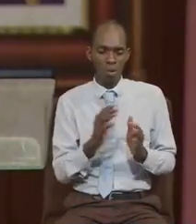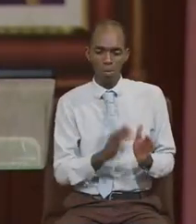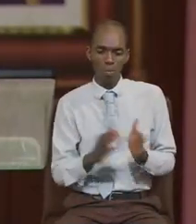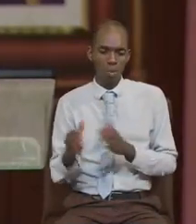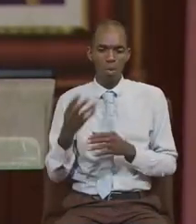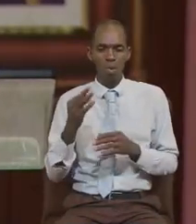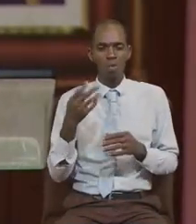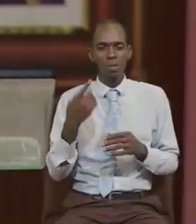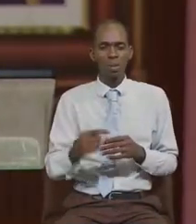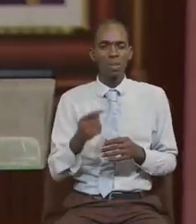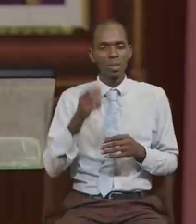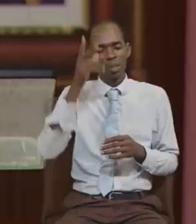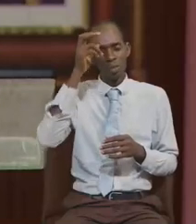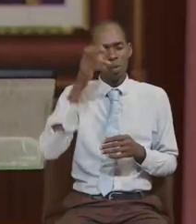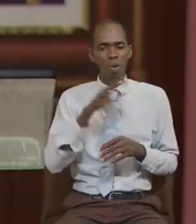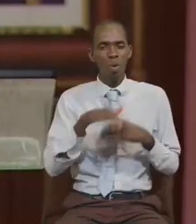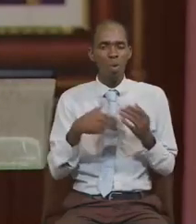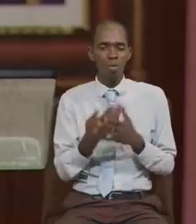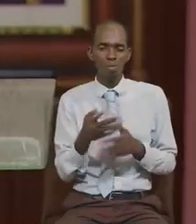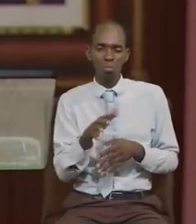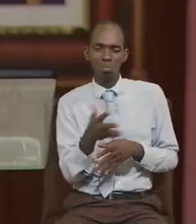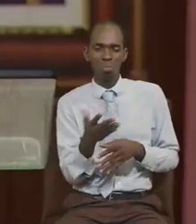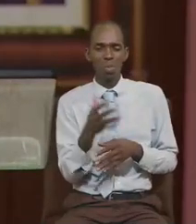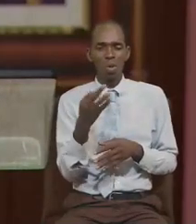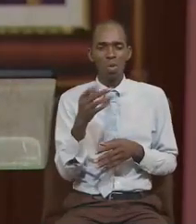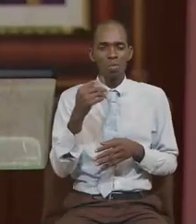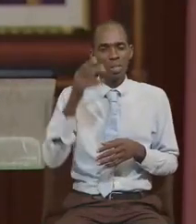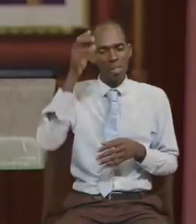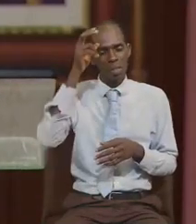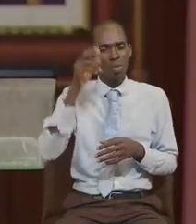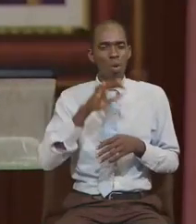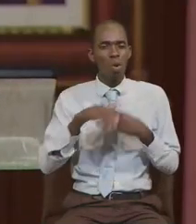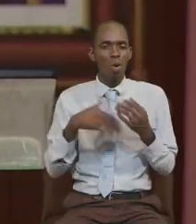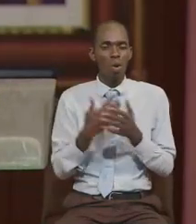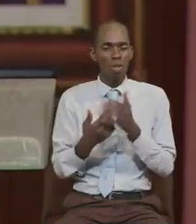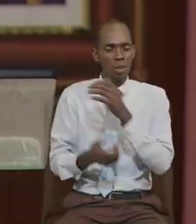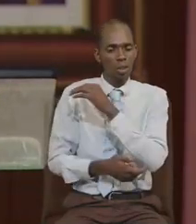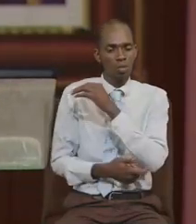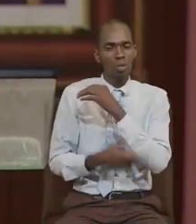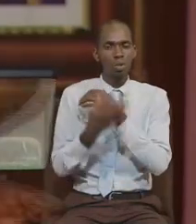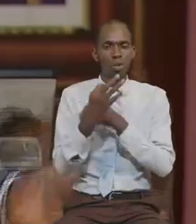toutes les ruses du diable, toutes les tentations du diable,